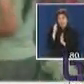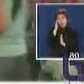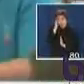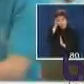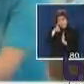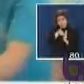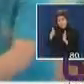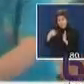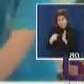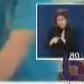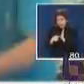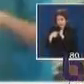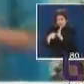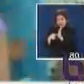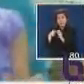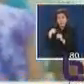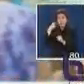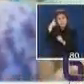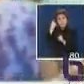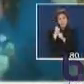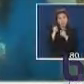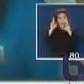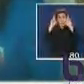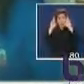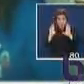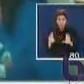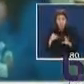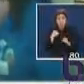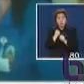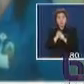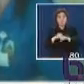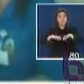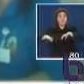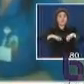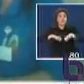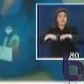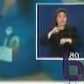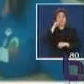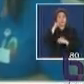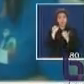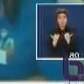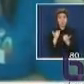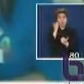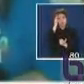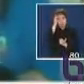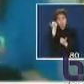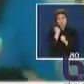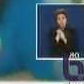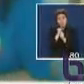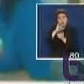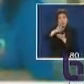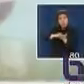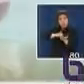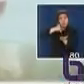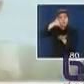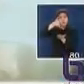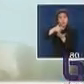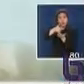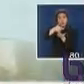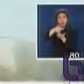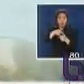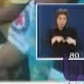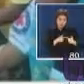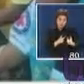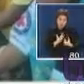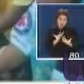ะเพื่อที่จะวางระบบและกลไกในการบริหารการจัดการค่ะต พราะการฟื้นฟูเยียวยานั้นเป็นสิ่งส